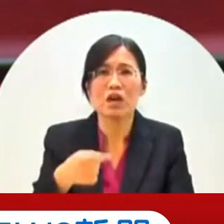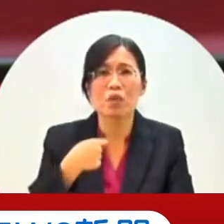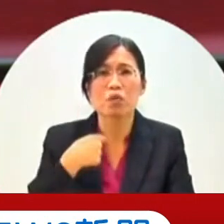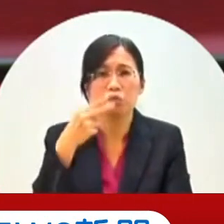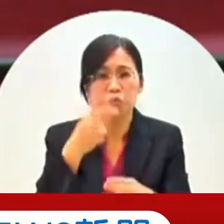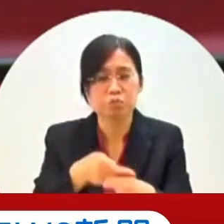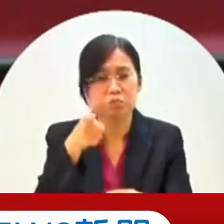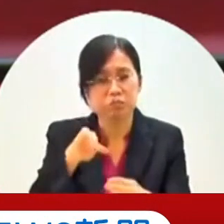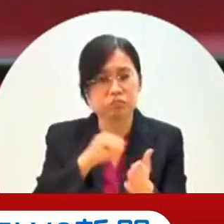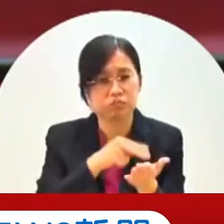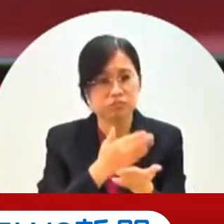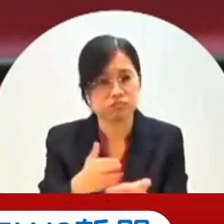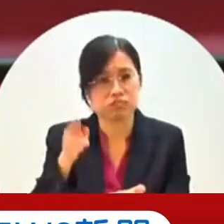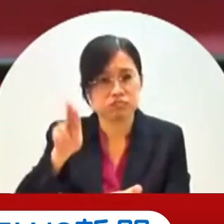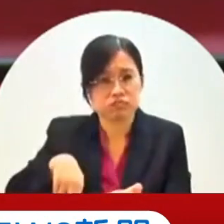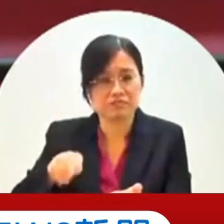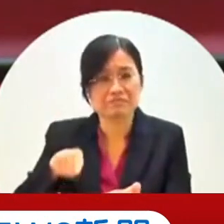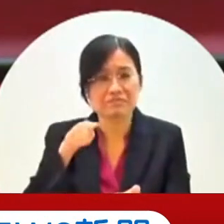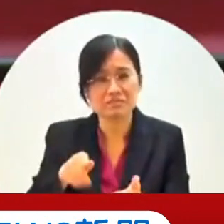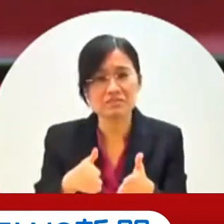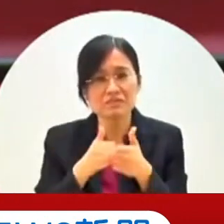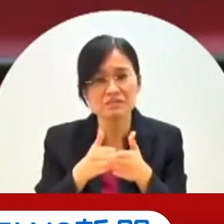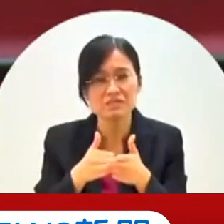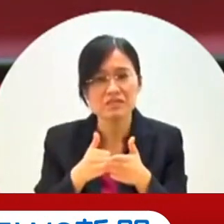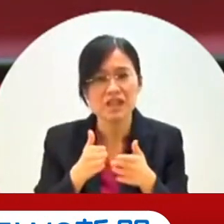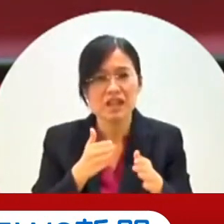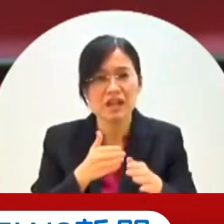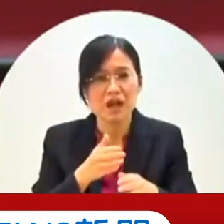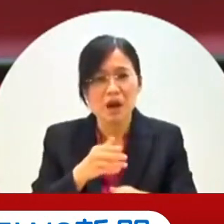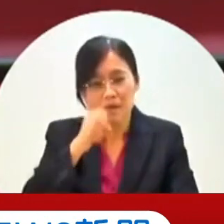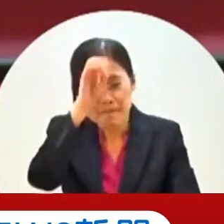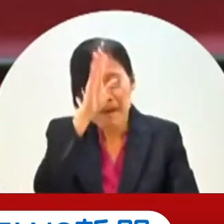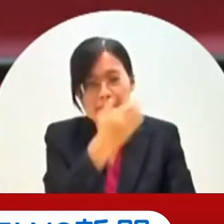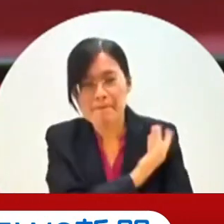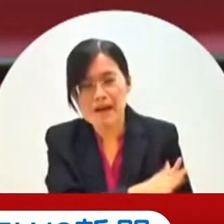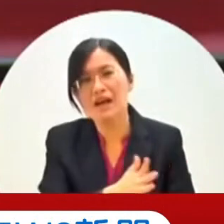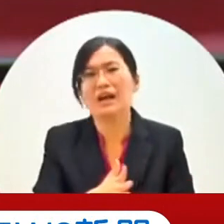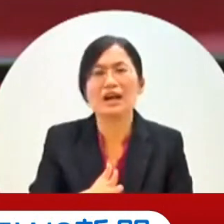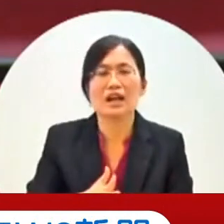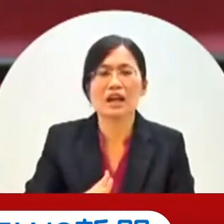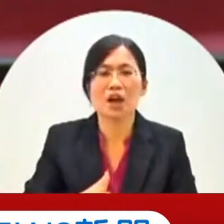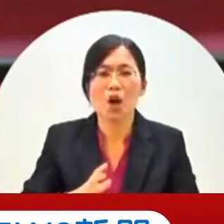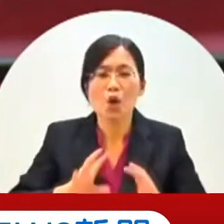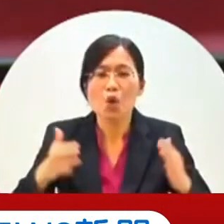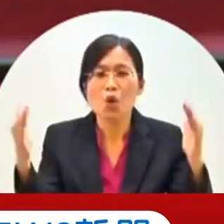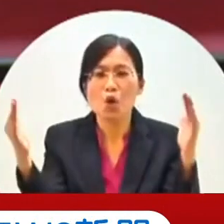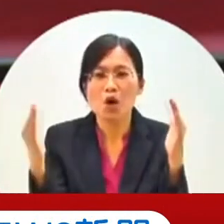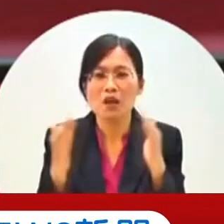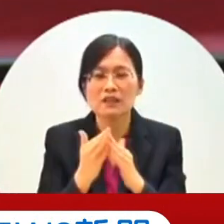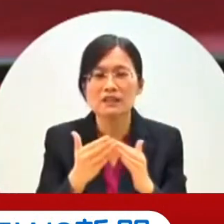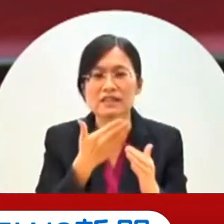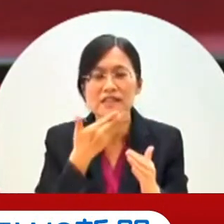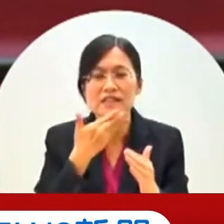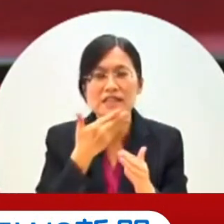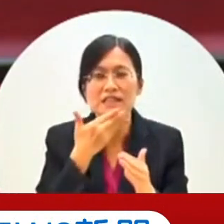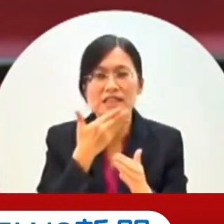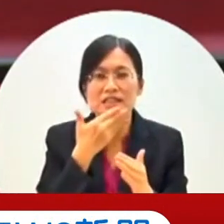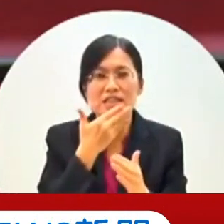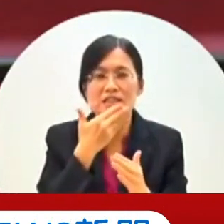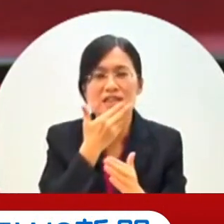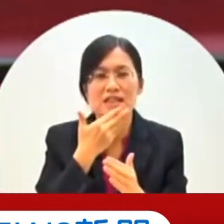决之道。这需要超越党派、地域，以国家利益为最高指导原则的视野和决